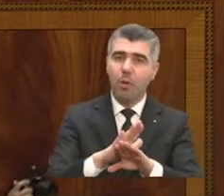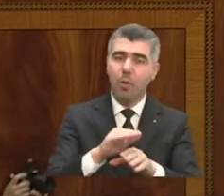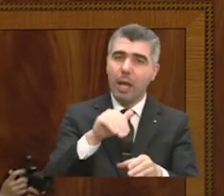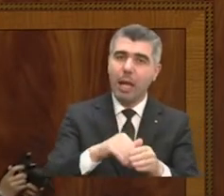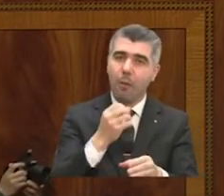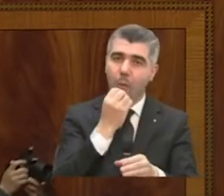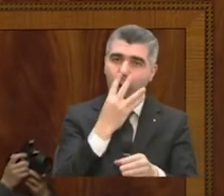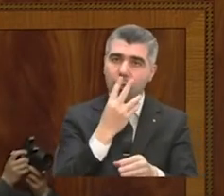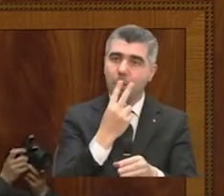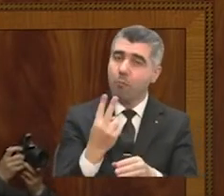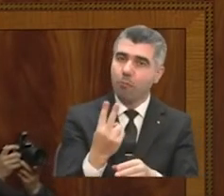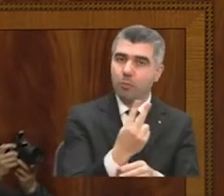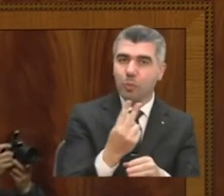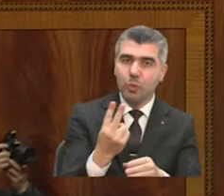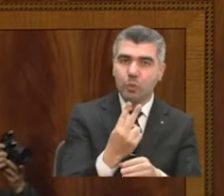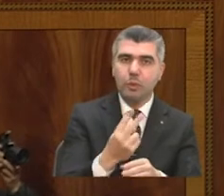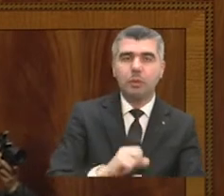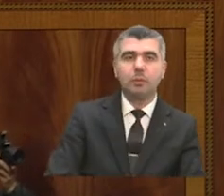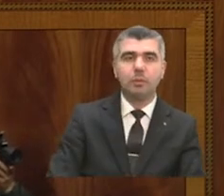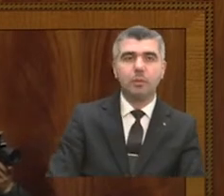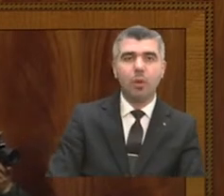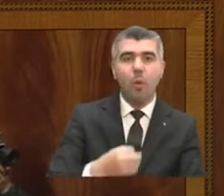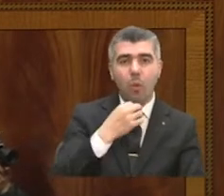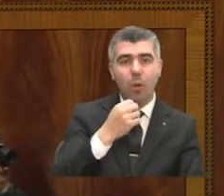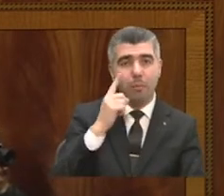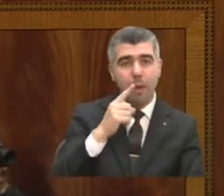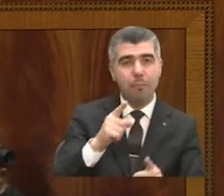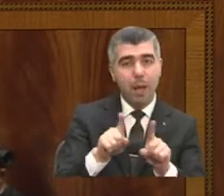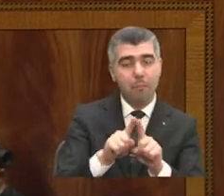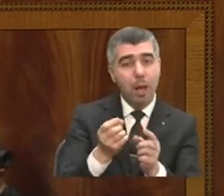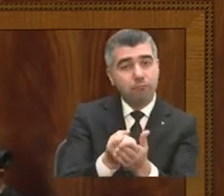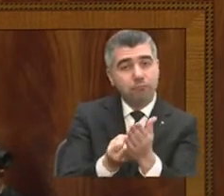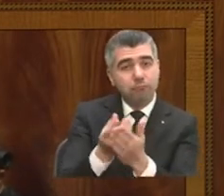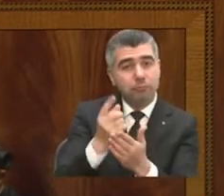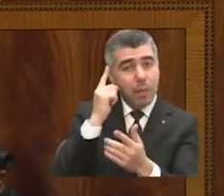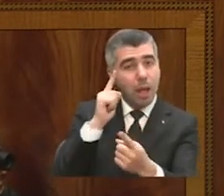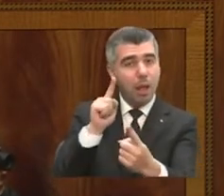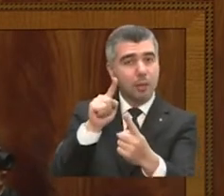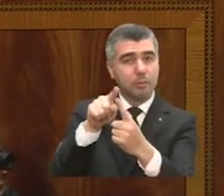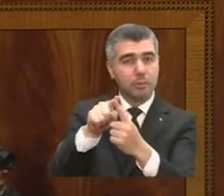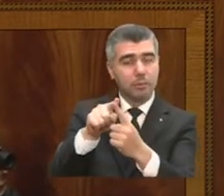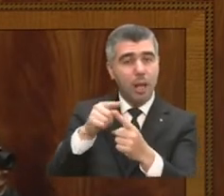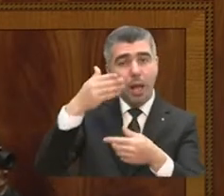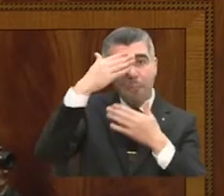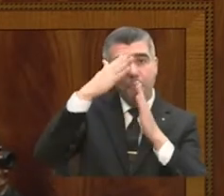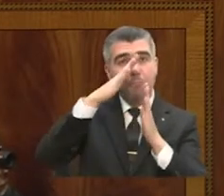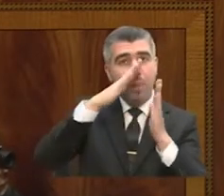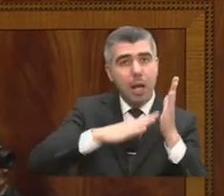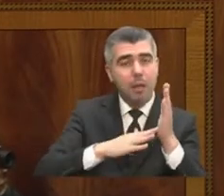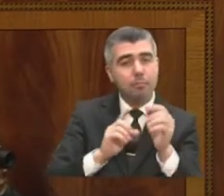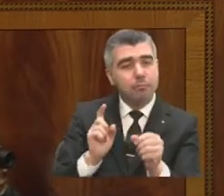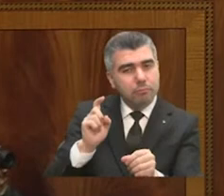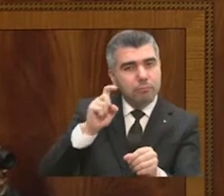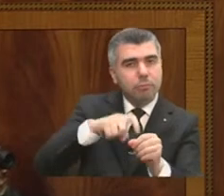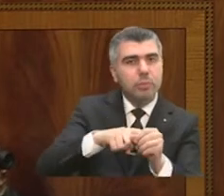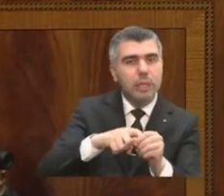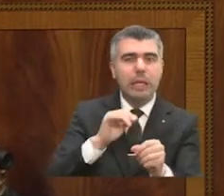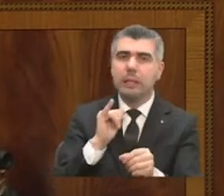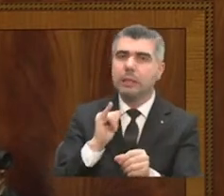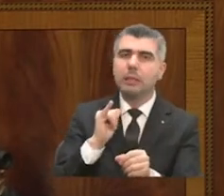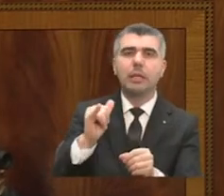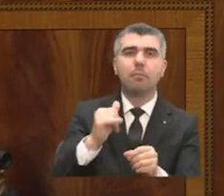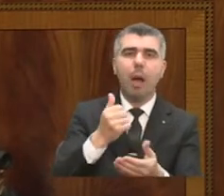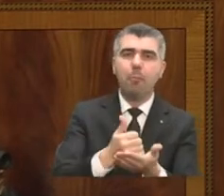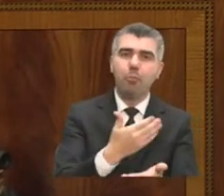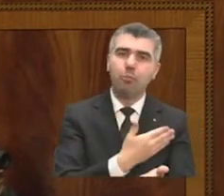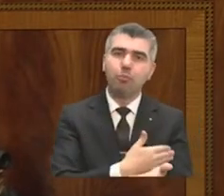non-ingérence. Permettez-nous dans les deux groupes de vous rappeler tout simplement différent et dire que le